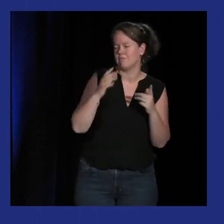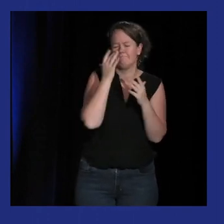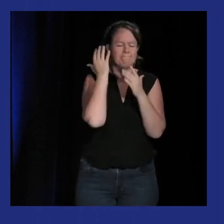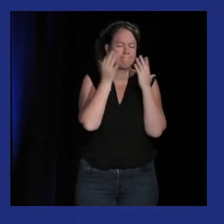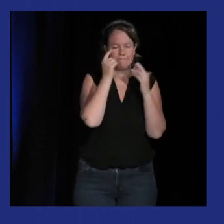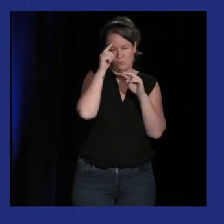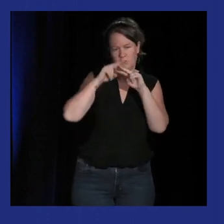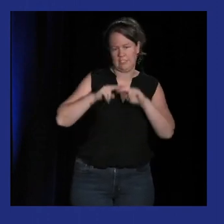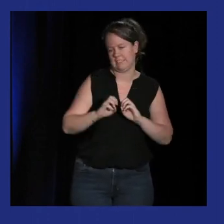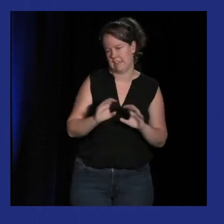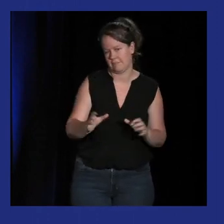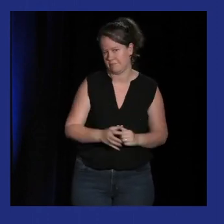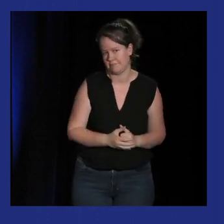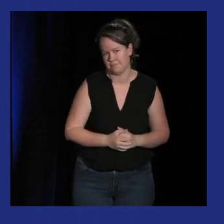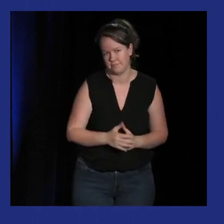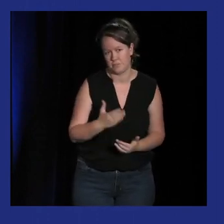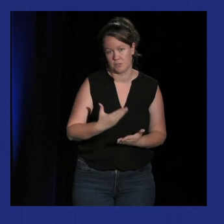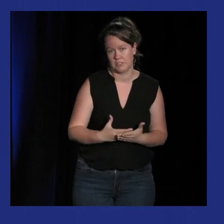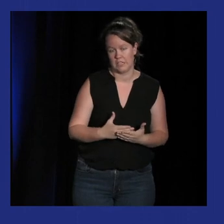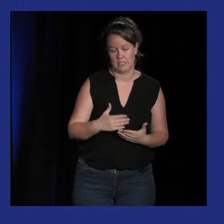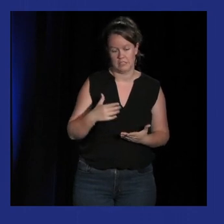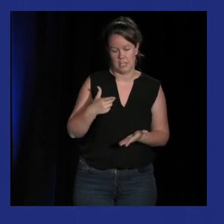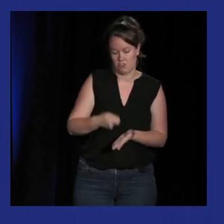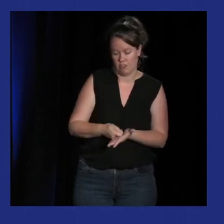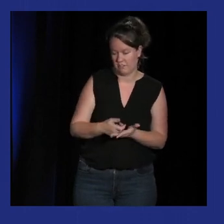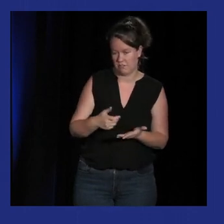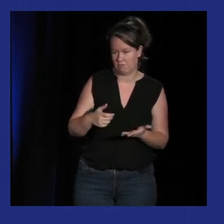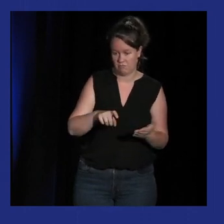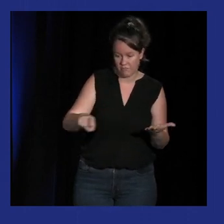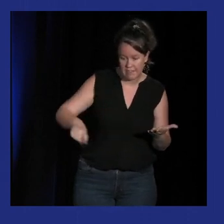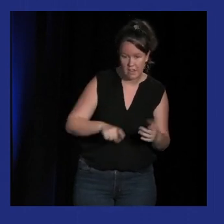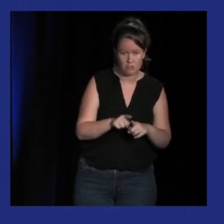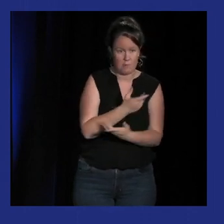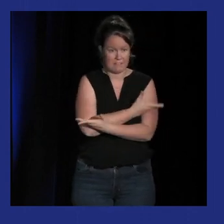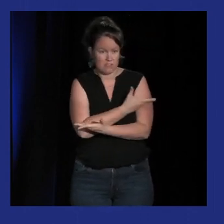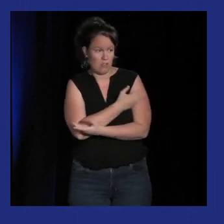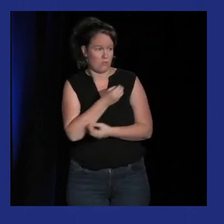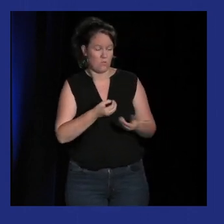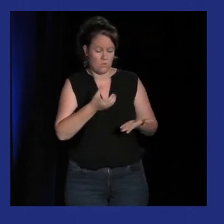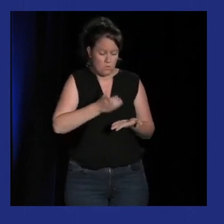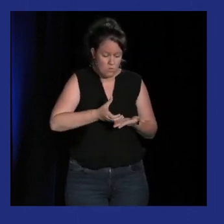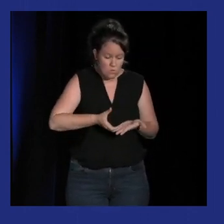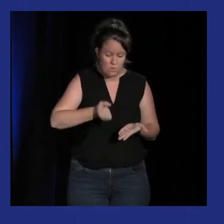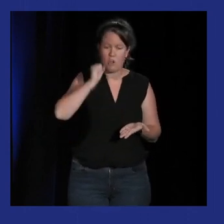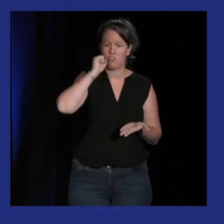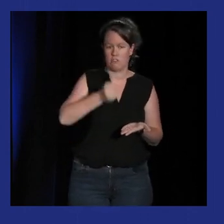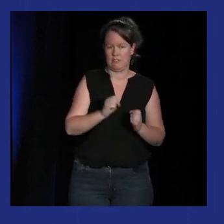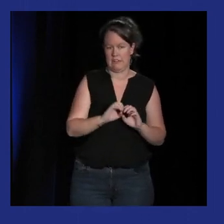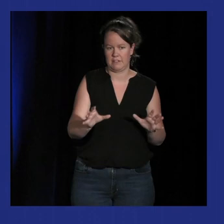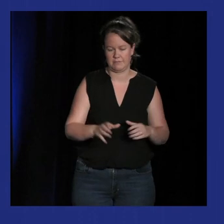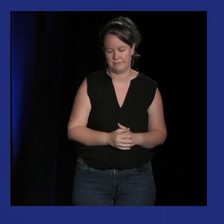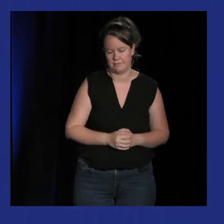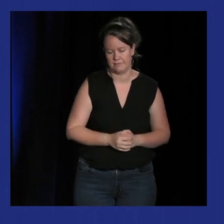le jeu qui permet de prolonger ça et on achète finalement un vinyle comme comme on achèterait un T-shirt ou un mug pour beaucoup donc